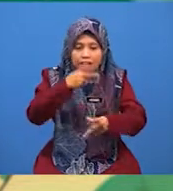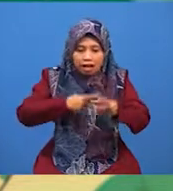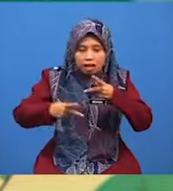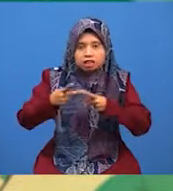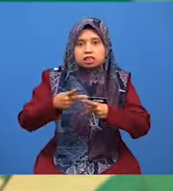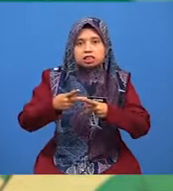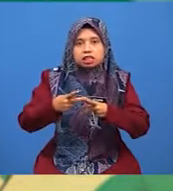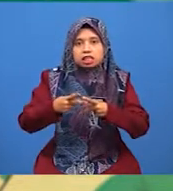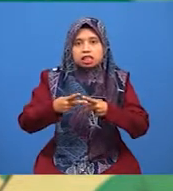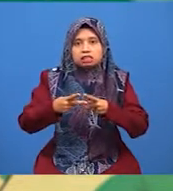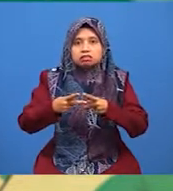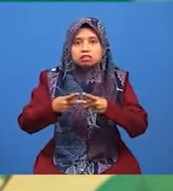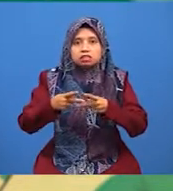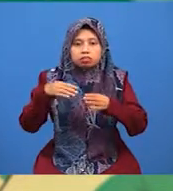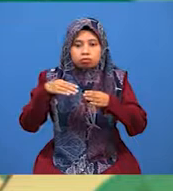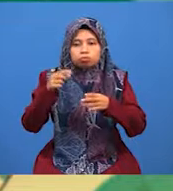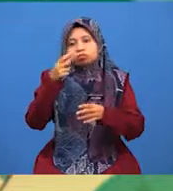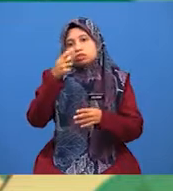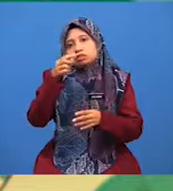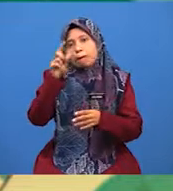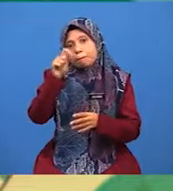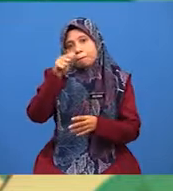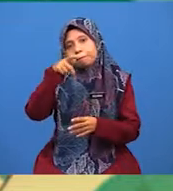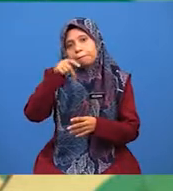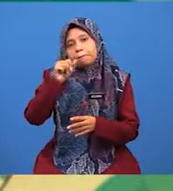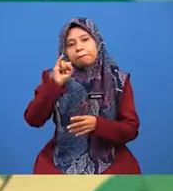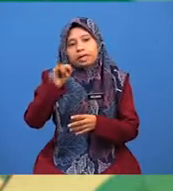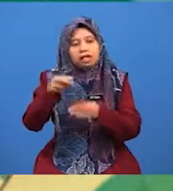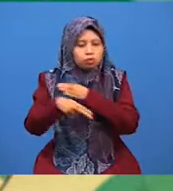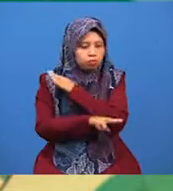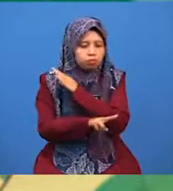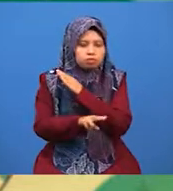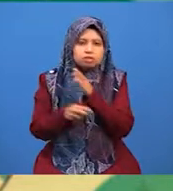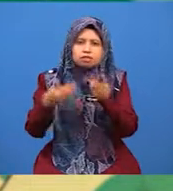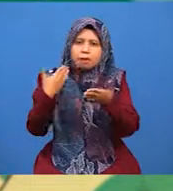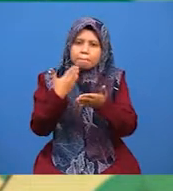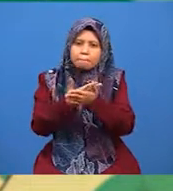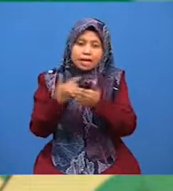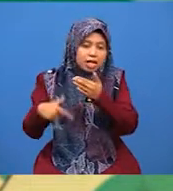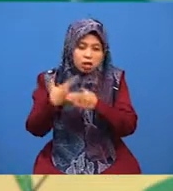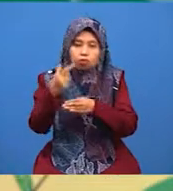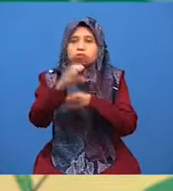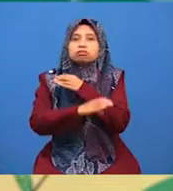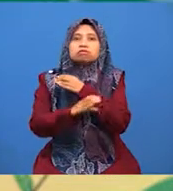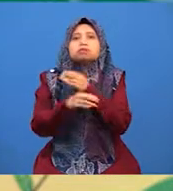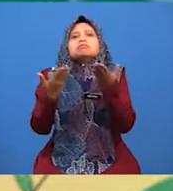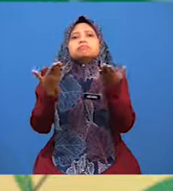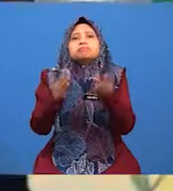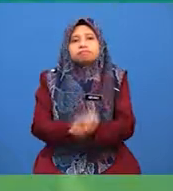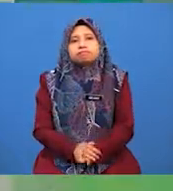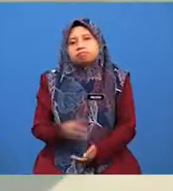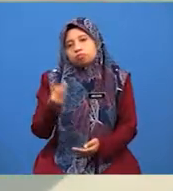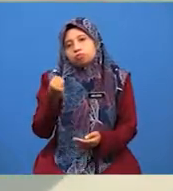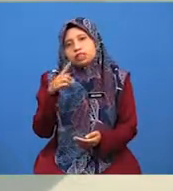kajiannya menerusi tapai ubi sehingga ke peringkat antarabangsa? Mari kita